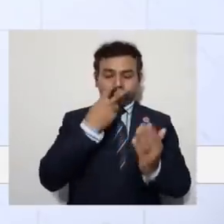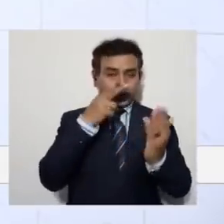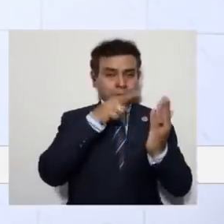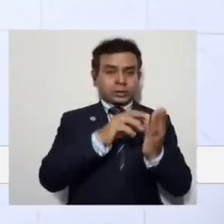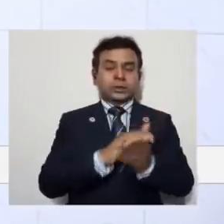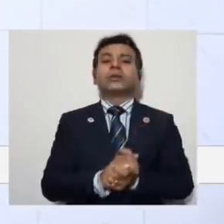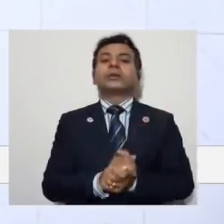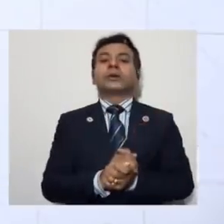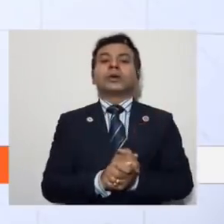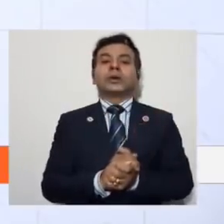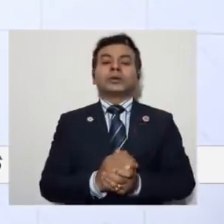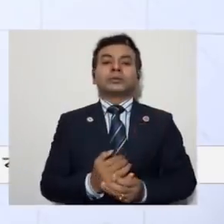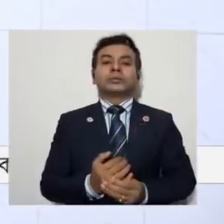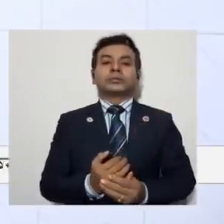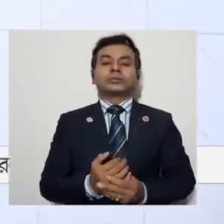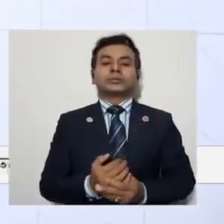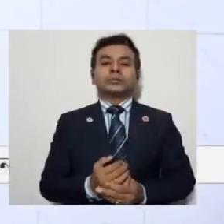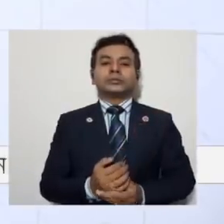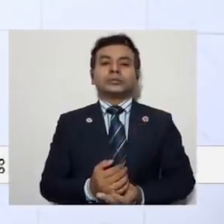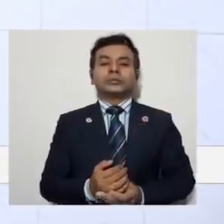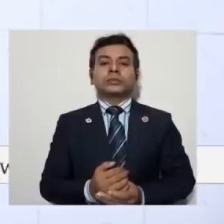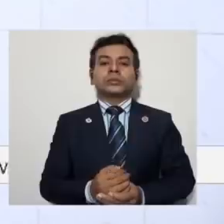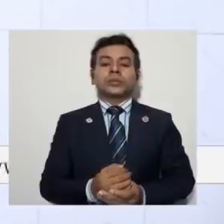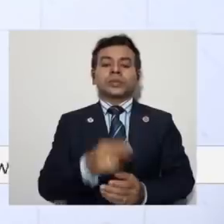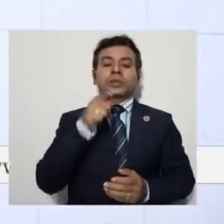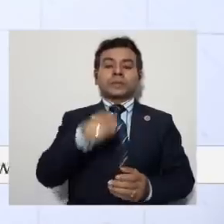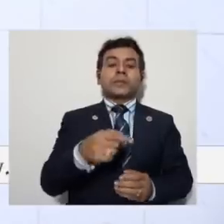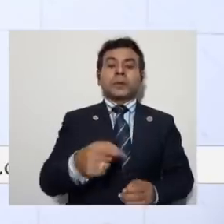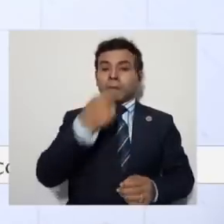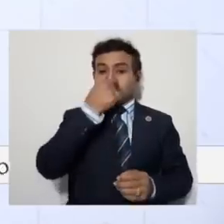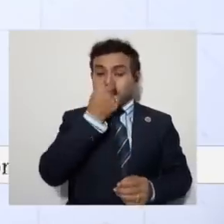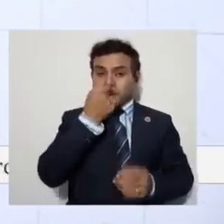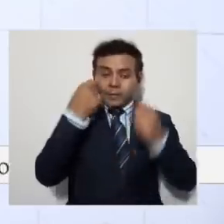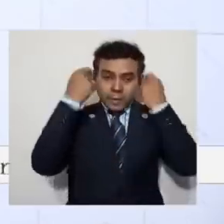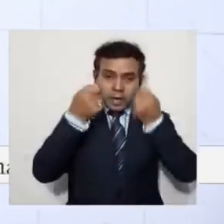সেই রিপোর্টকে একটু বিশ্লেষণ বলতে চাই। 3 তারিখের রিপোর্টের বিশ্লেষণে আমরা দেখছি যে আমাদের যে